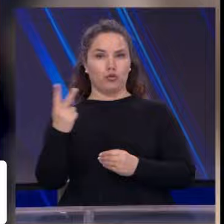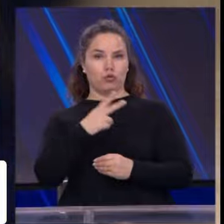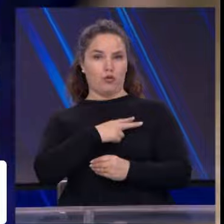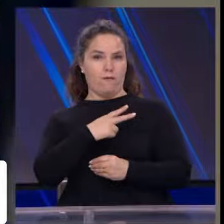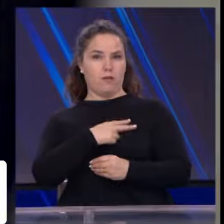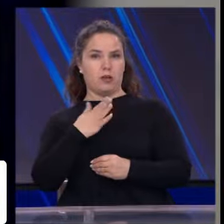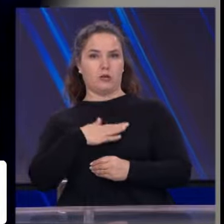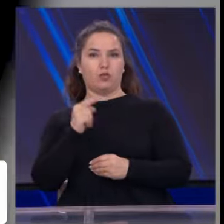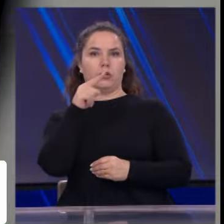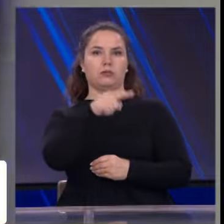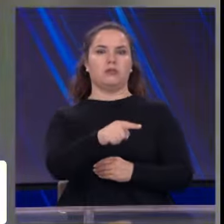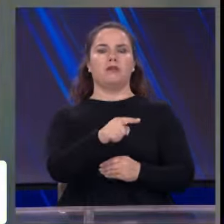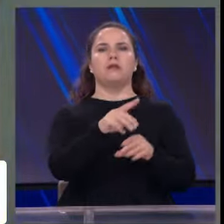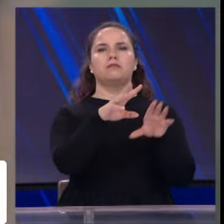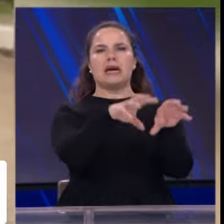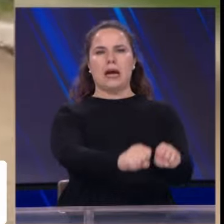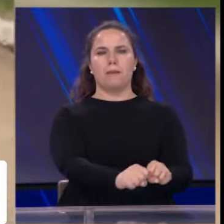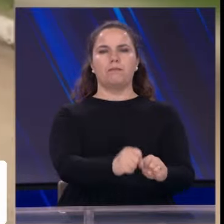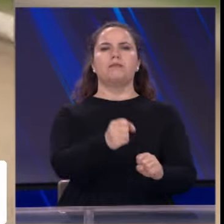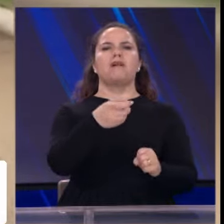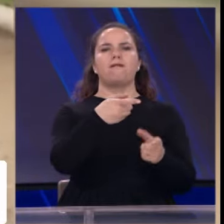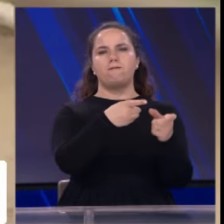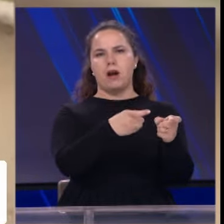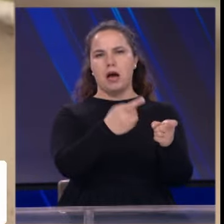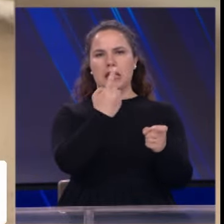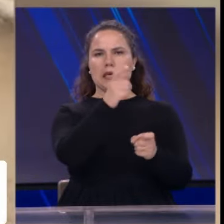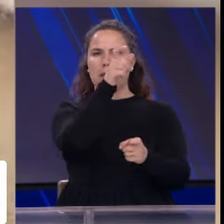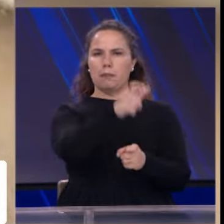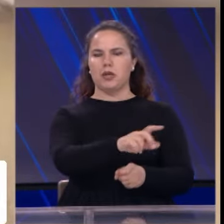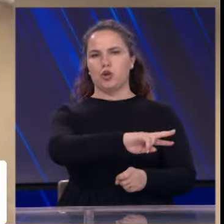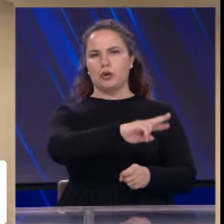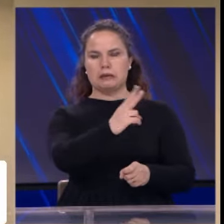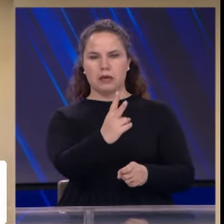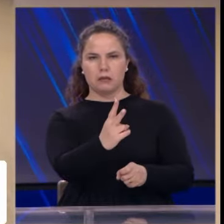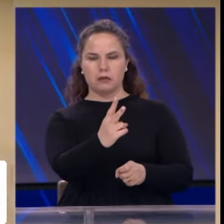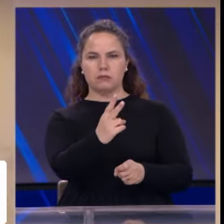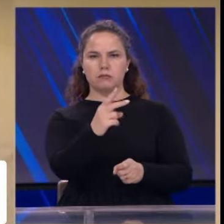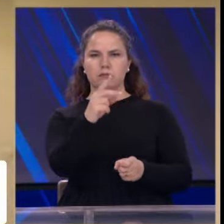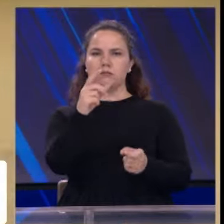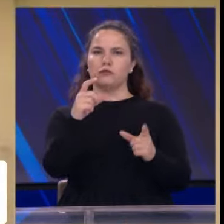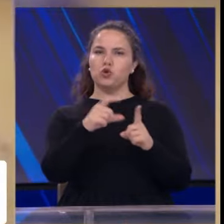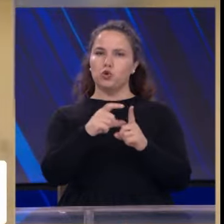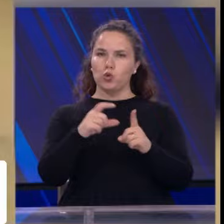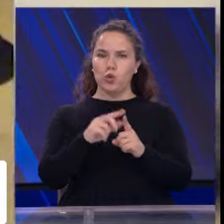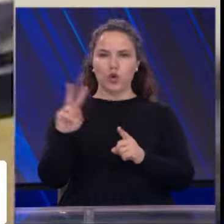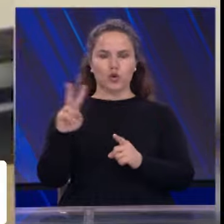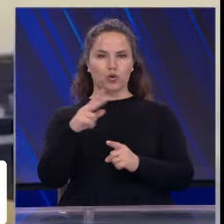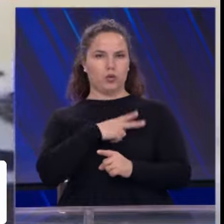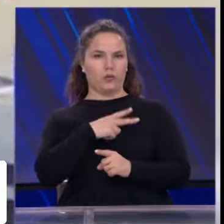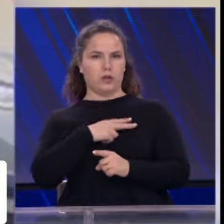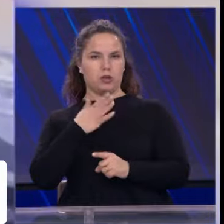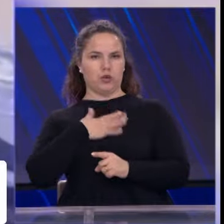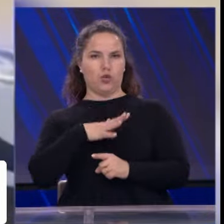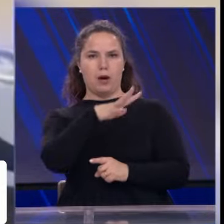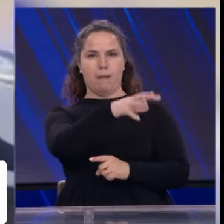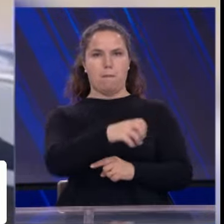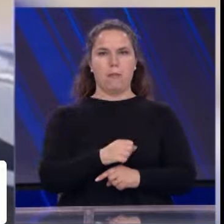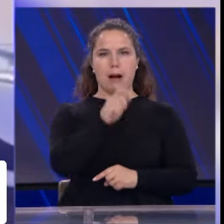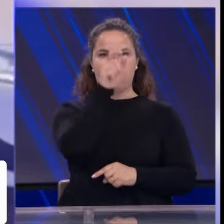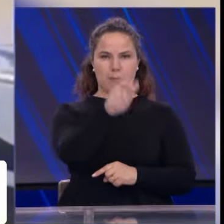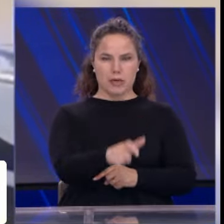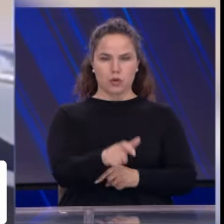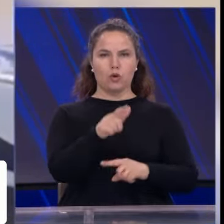pas konfliktit për motive të dobta. Ngjarja ka ndodhur në lagje numër 2 në Durrës, ku dy vëllezërit kanë dhunuar të riun dhe më pas e kanë